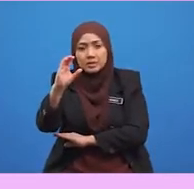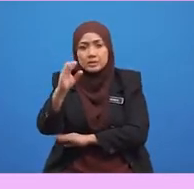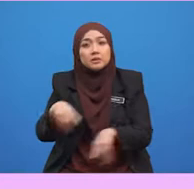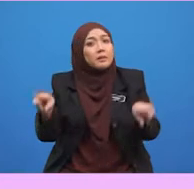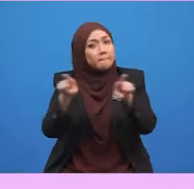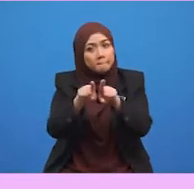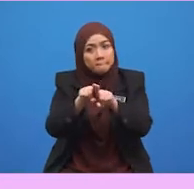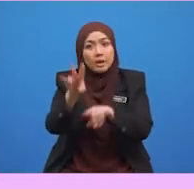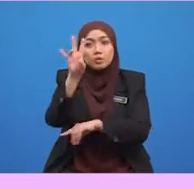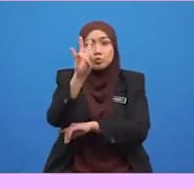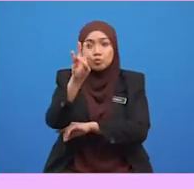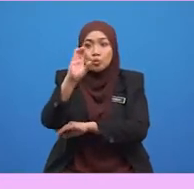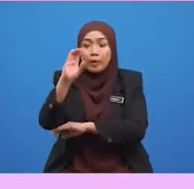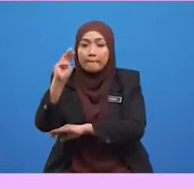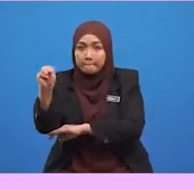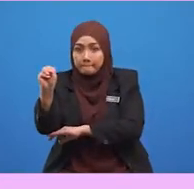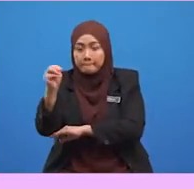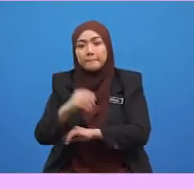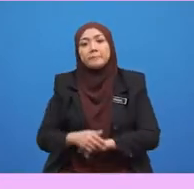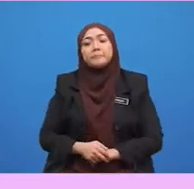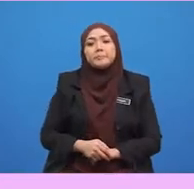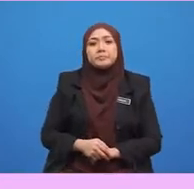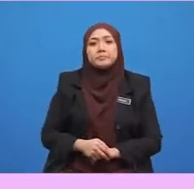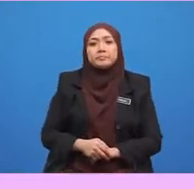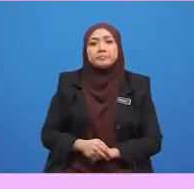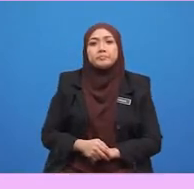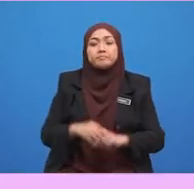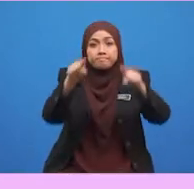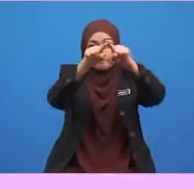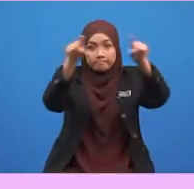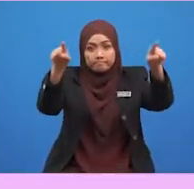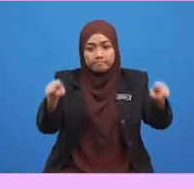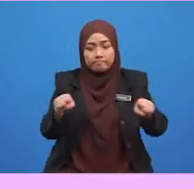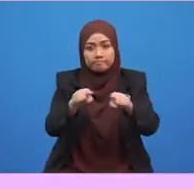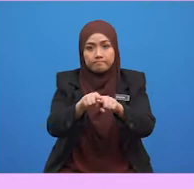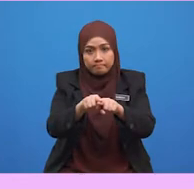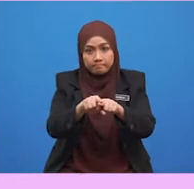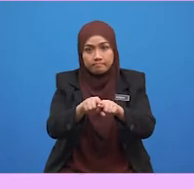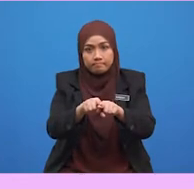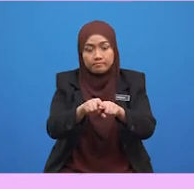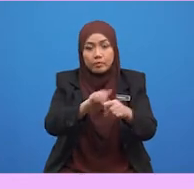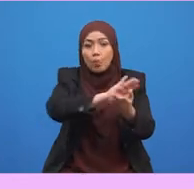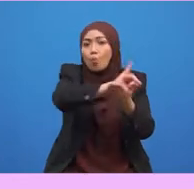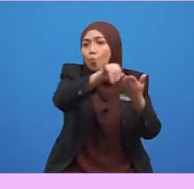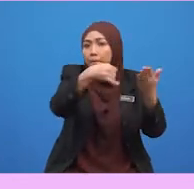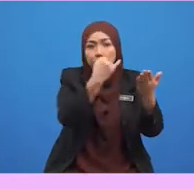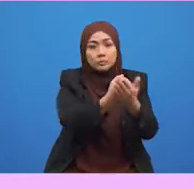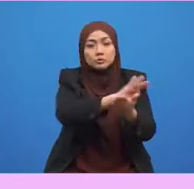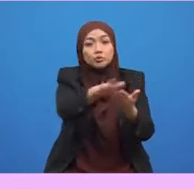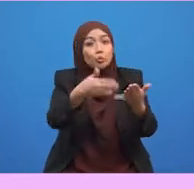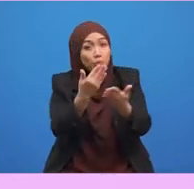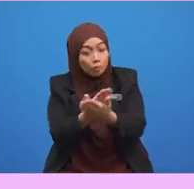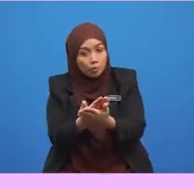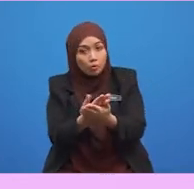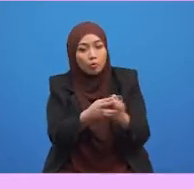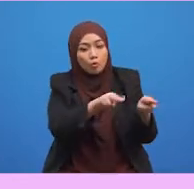dengan 7 cm. Untuk mencari perimeter bagi rajah ini, jumlahkan